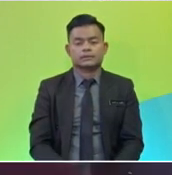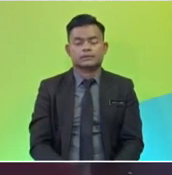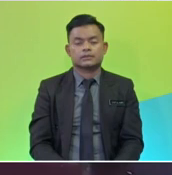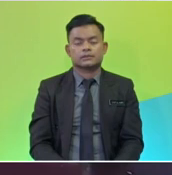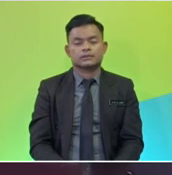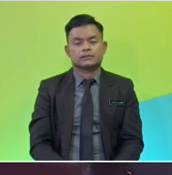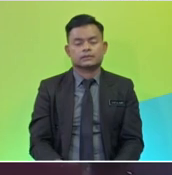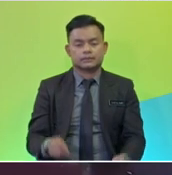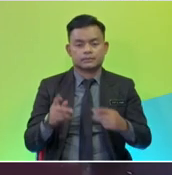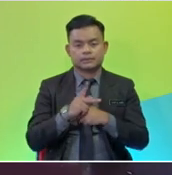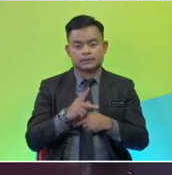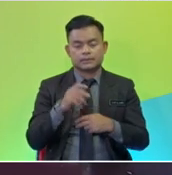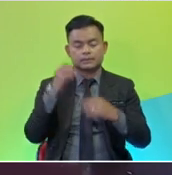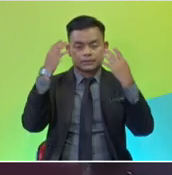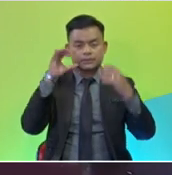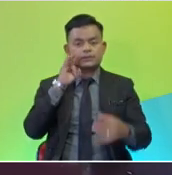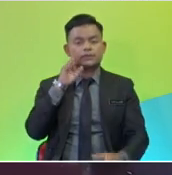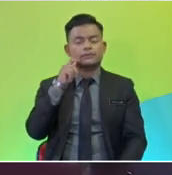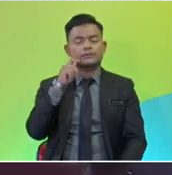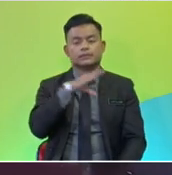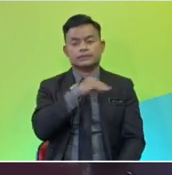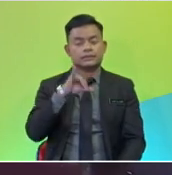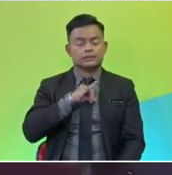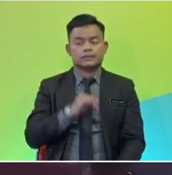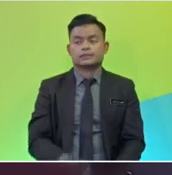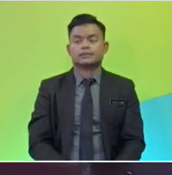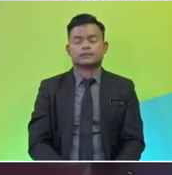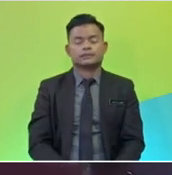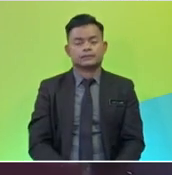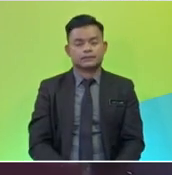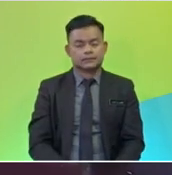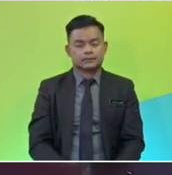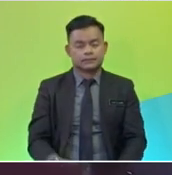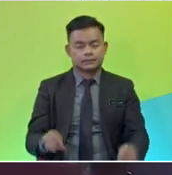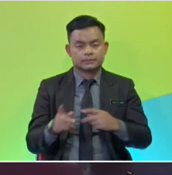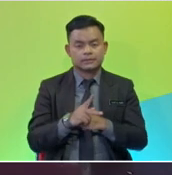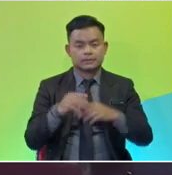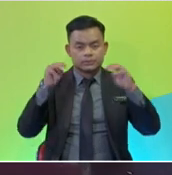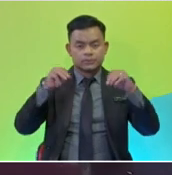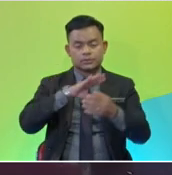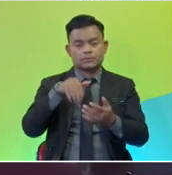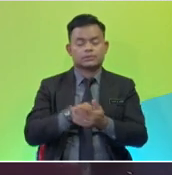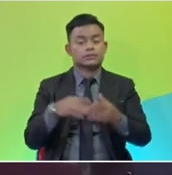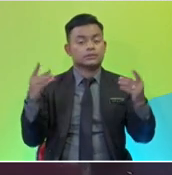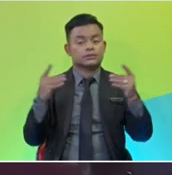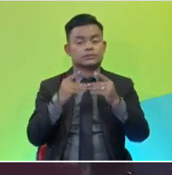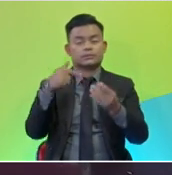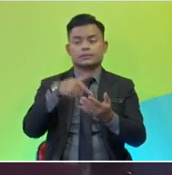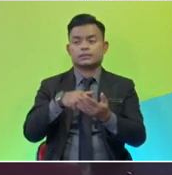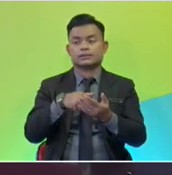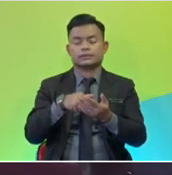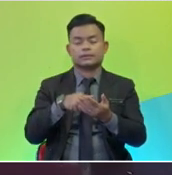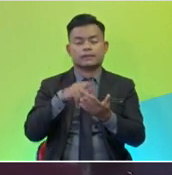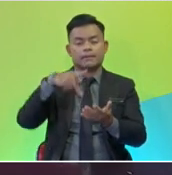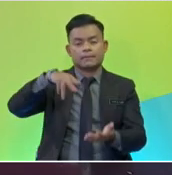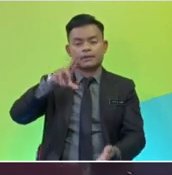Jur syat kita Cikgu Saiful Amri dan terutama kepada murid-murid yang telah memberikan tumpuan yang sepenuhnya Baiklah kita akan jumpa lagi di prasekolah